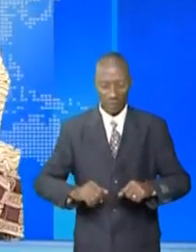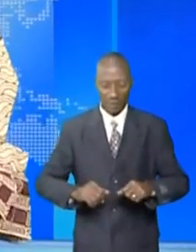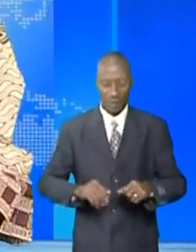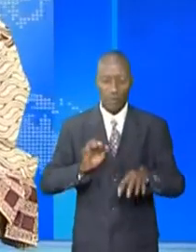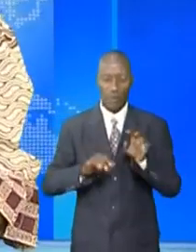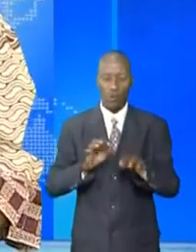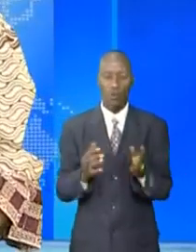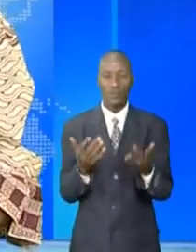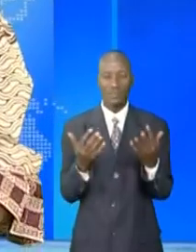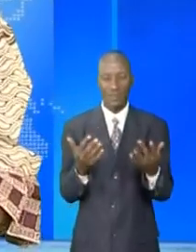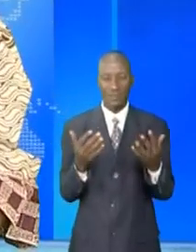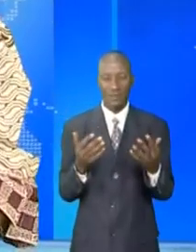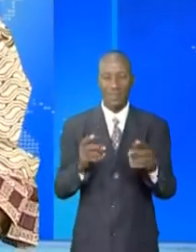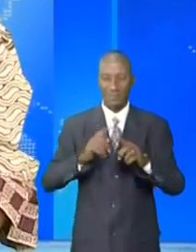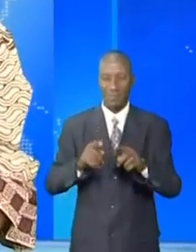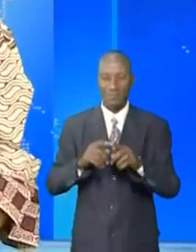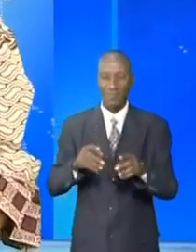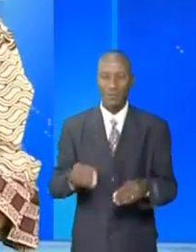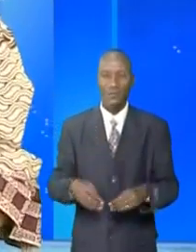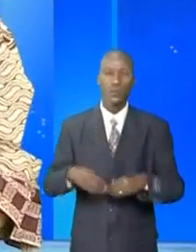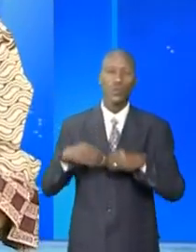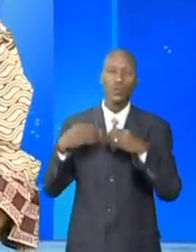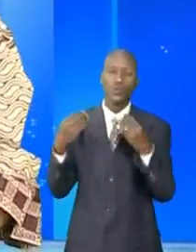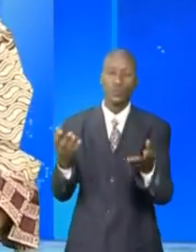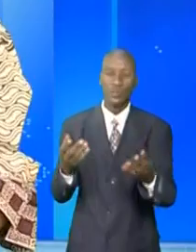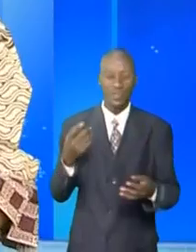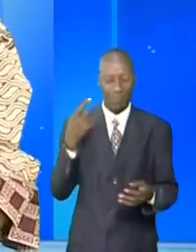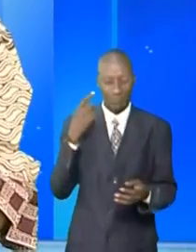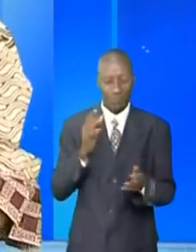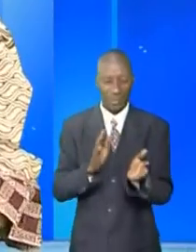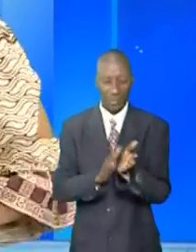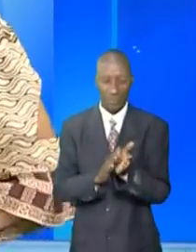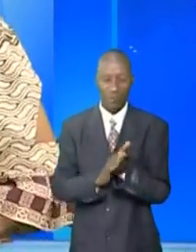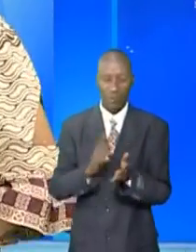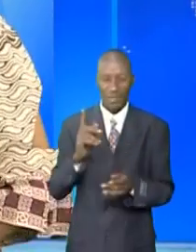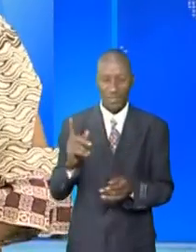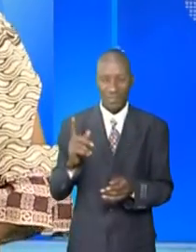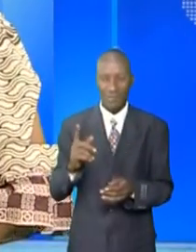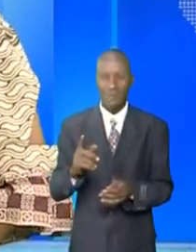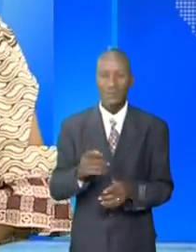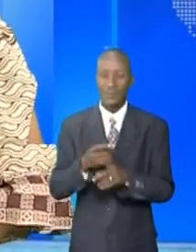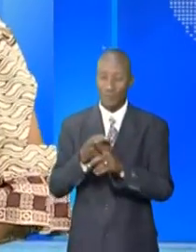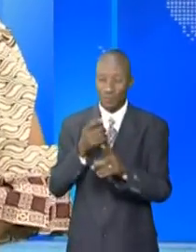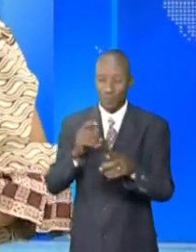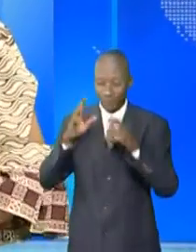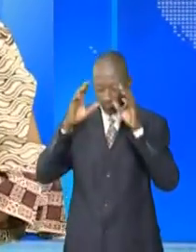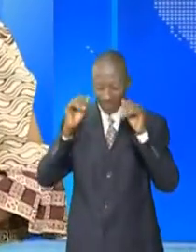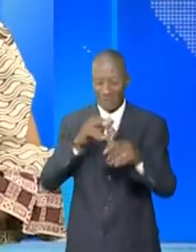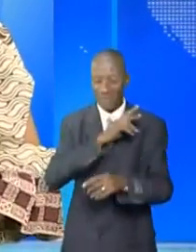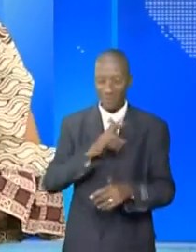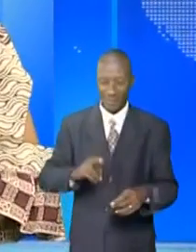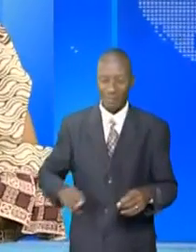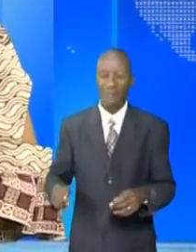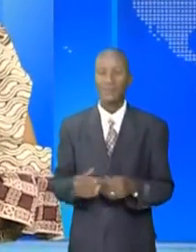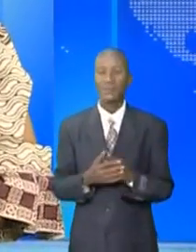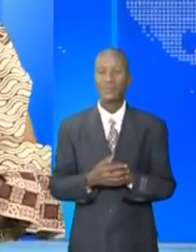scolaire Likasi Angeli, un don du directeur du cabinet adjoint du chef de l'État Getty Panou Panou pour soutenir la gratuité de l'enseignement des bases